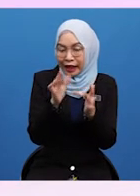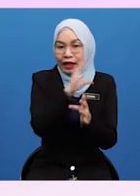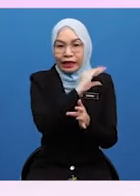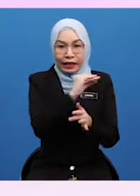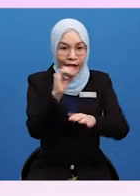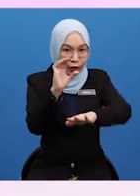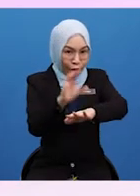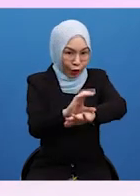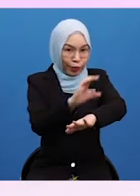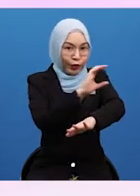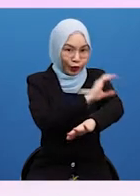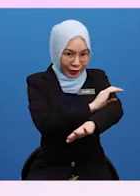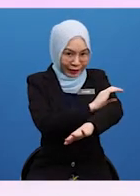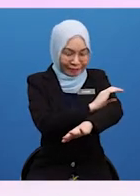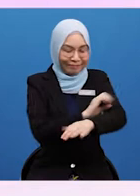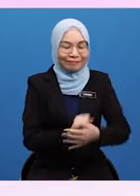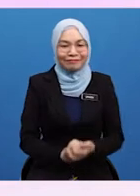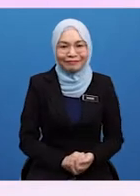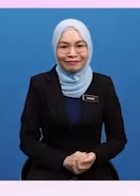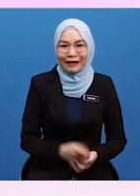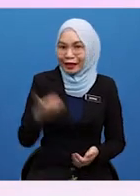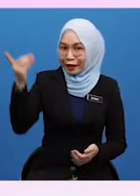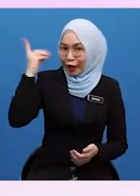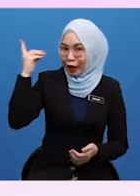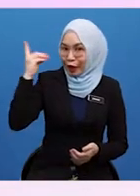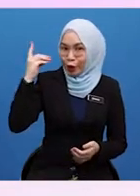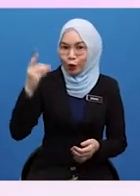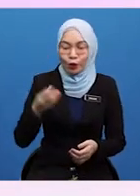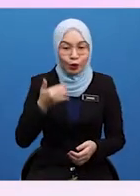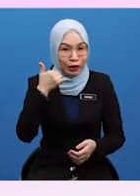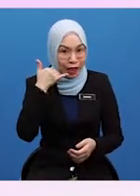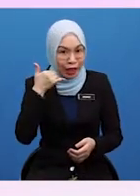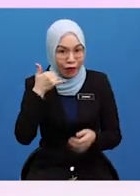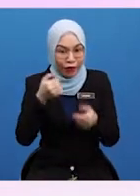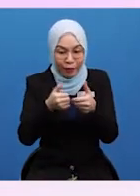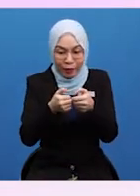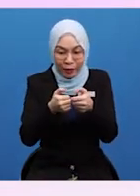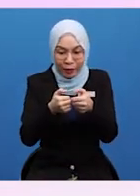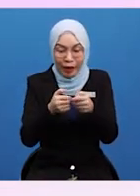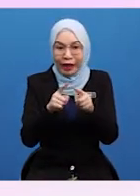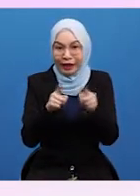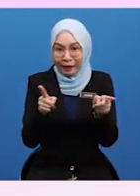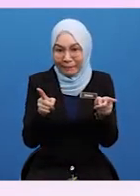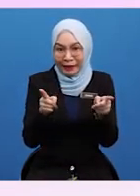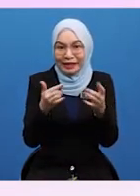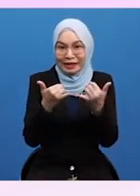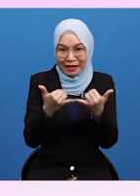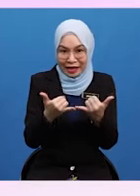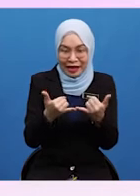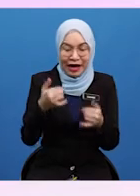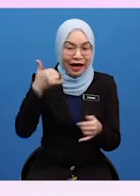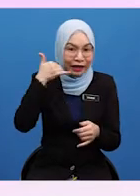telefon bimbit base kebanyakan setiap rumah ada memasang internet